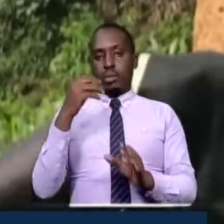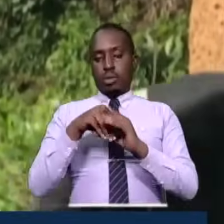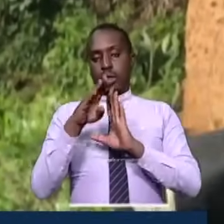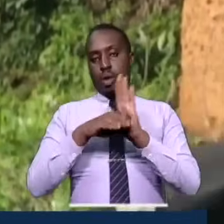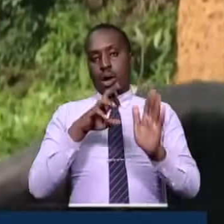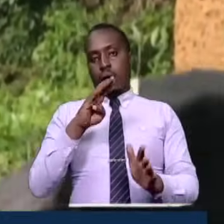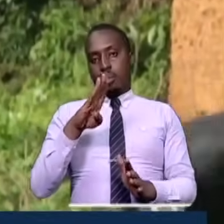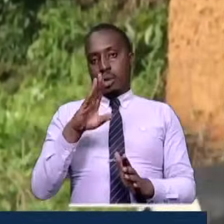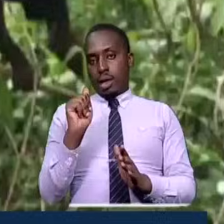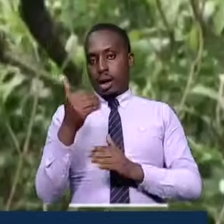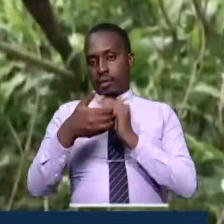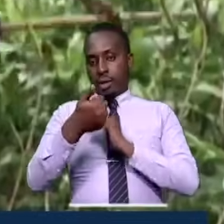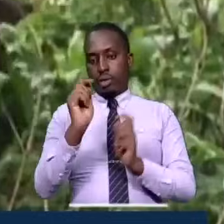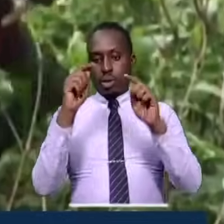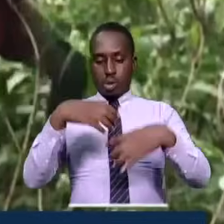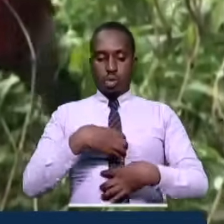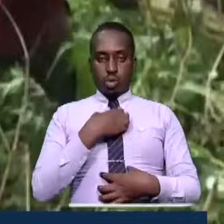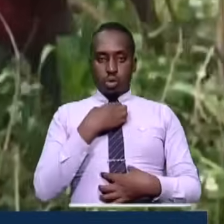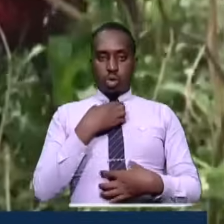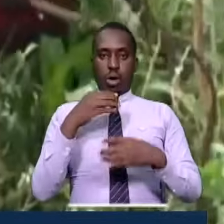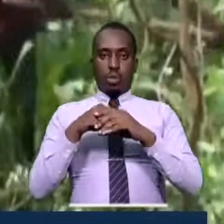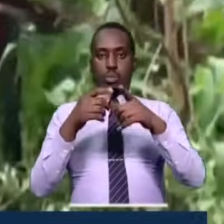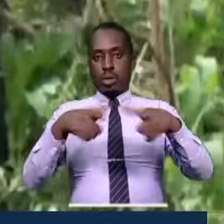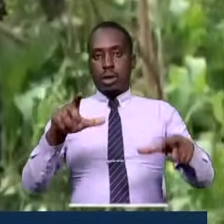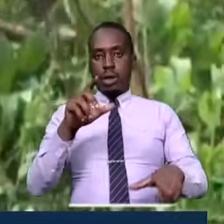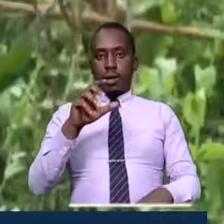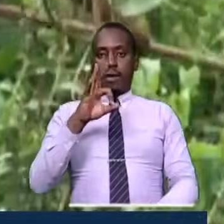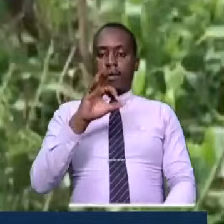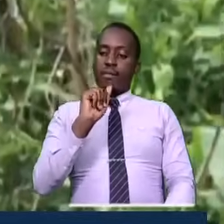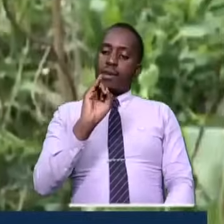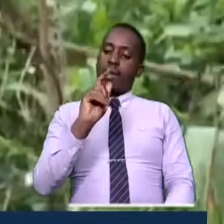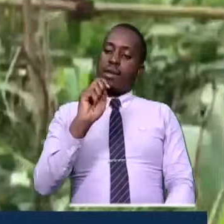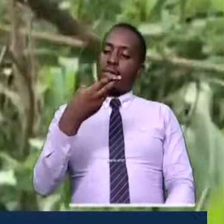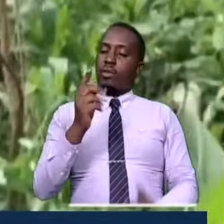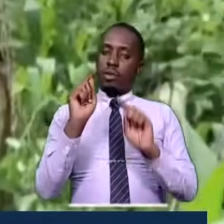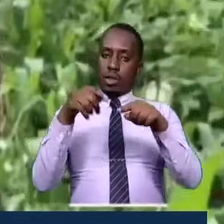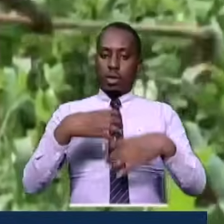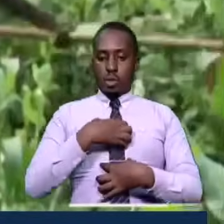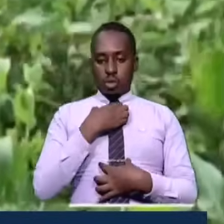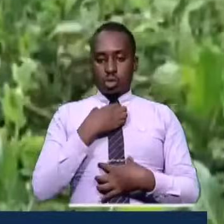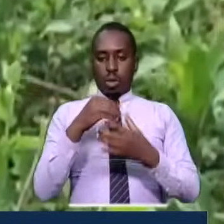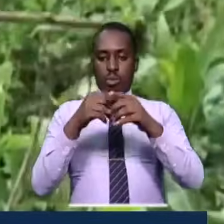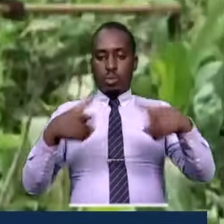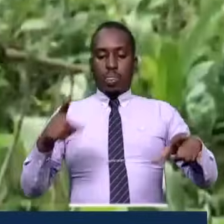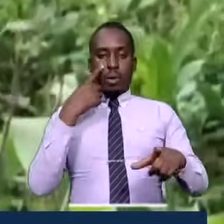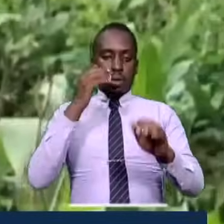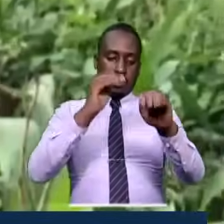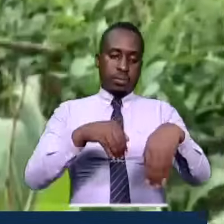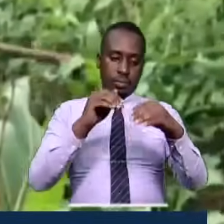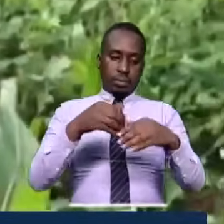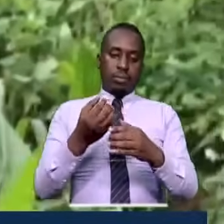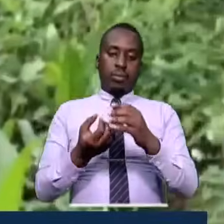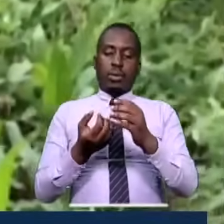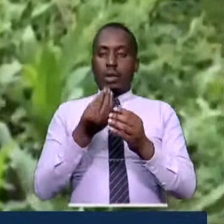yawe kwasi abaturage turi mu murima wa Mukangango Faith ari kumwe n'umuhungu we twasanze barimo kubagara imyaka yabo